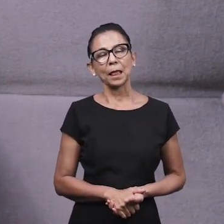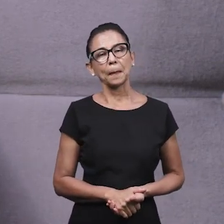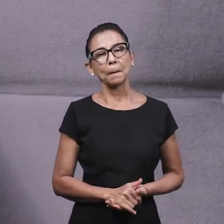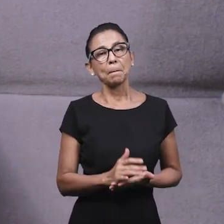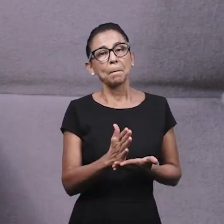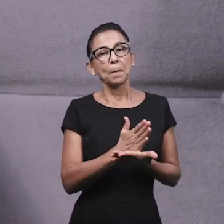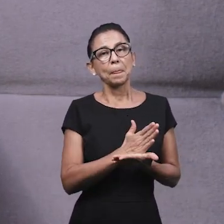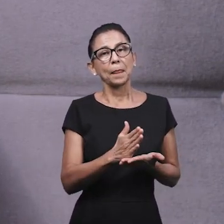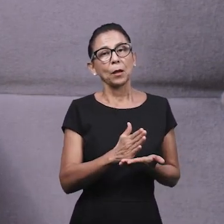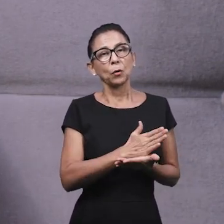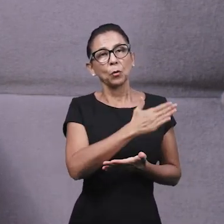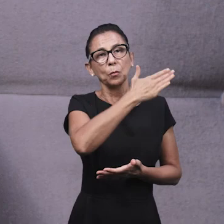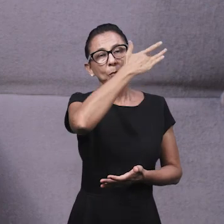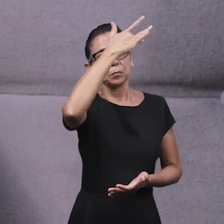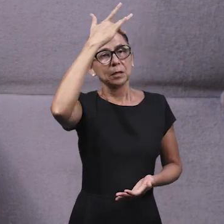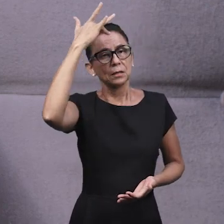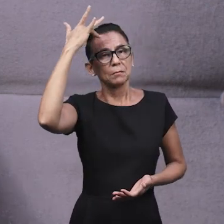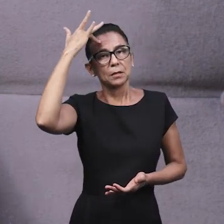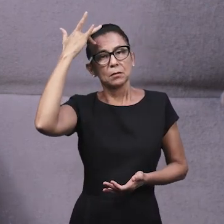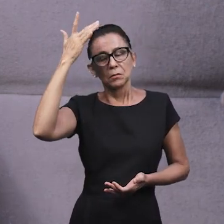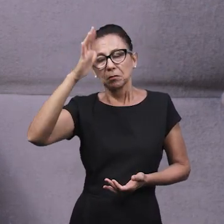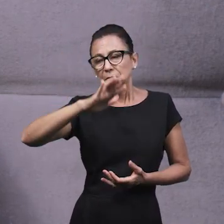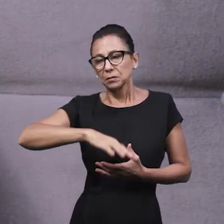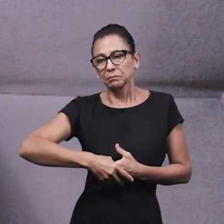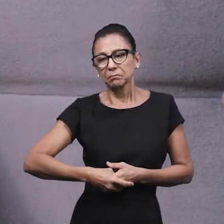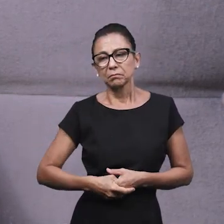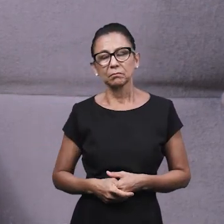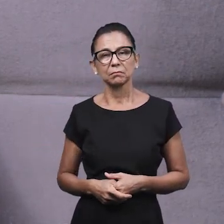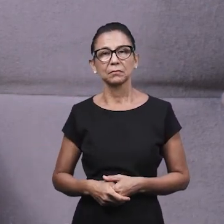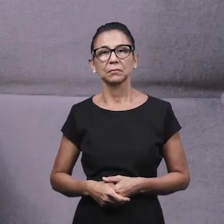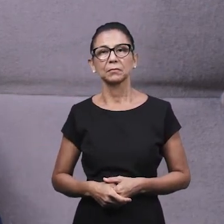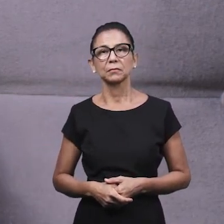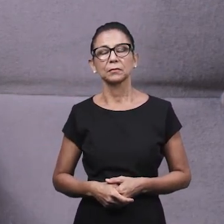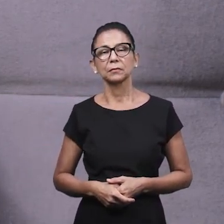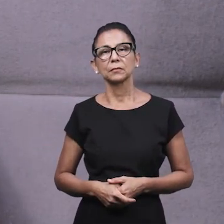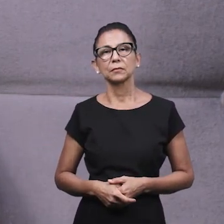Dieu met l'épreuve sur ses serviteurs. Des fois, nous sentons